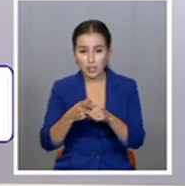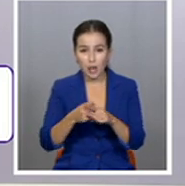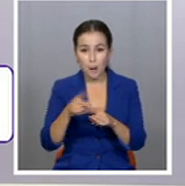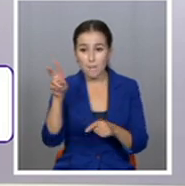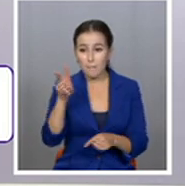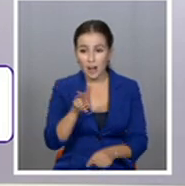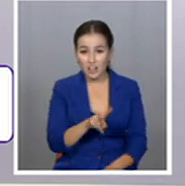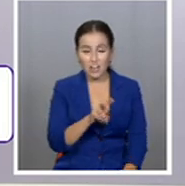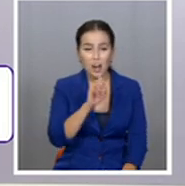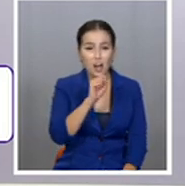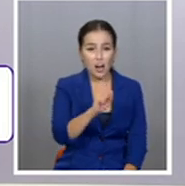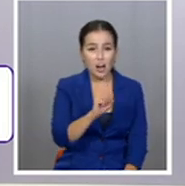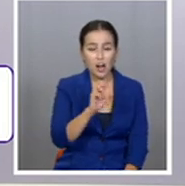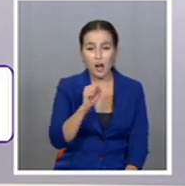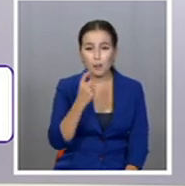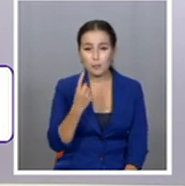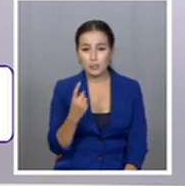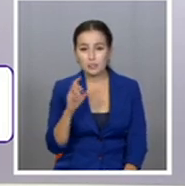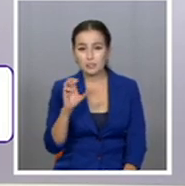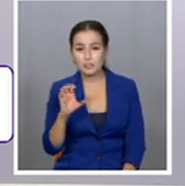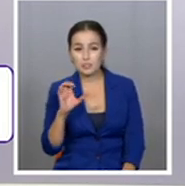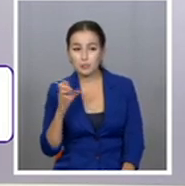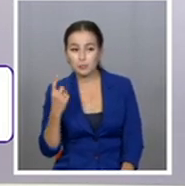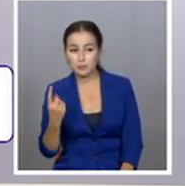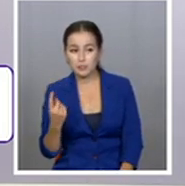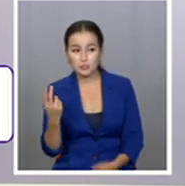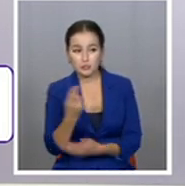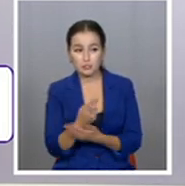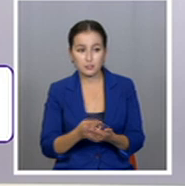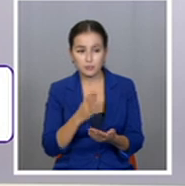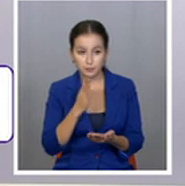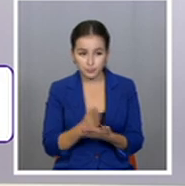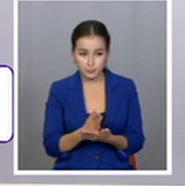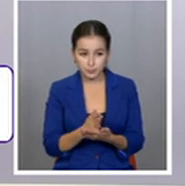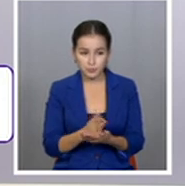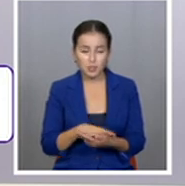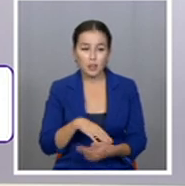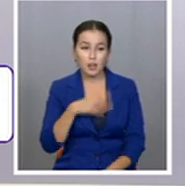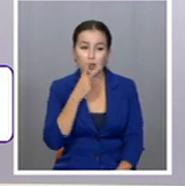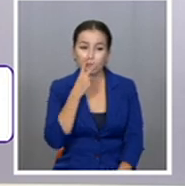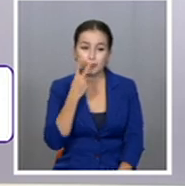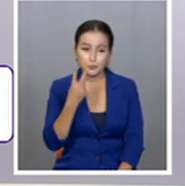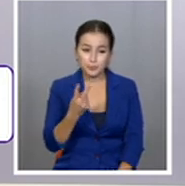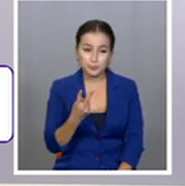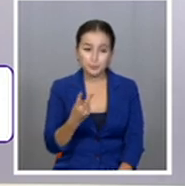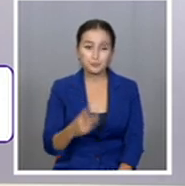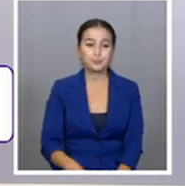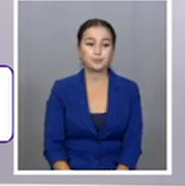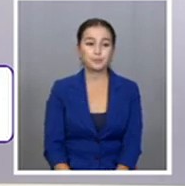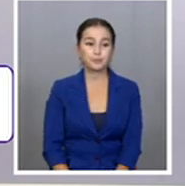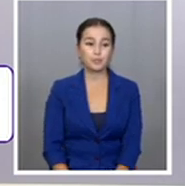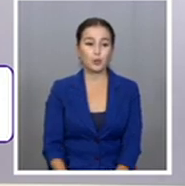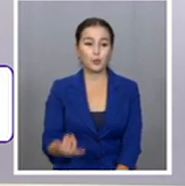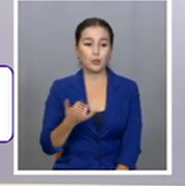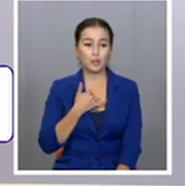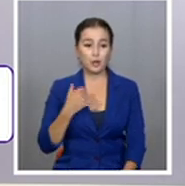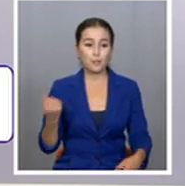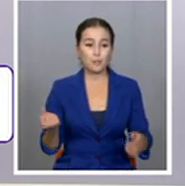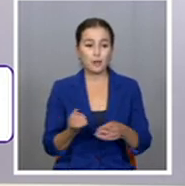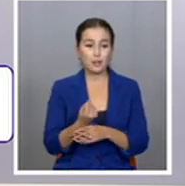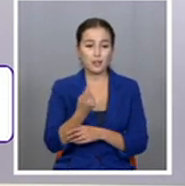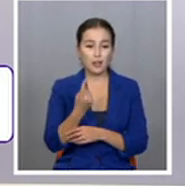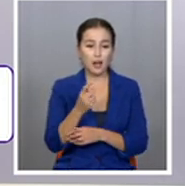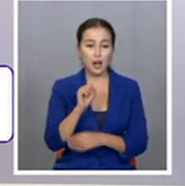А1, Б1 және С1 түзулері жүргізілген. Енді бізде пайда болған А1, А,